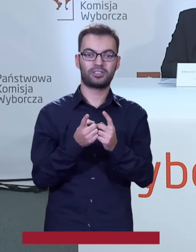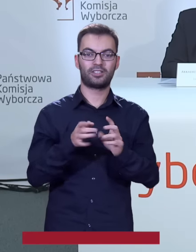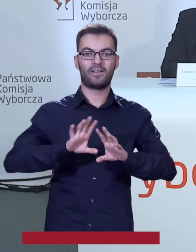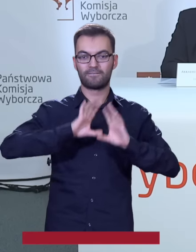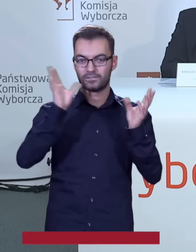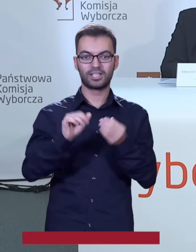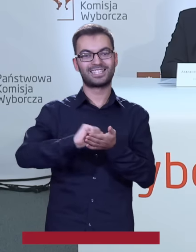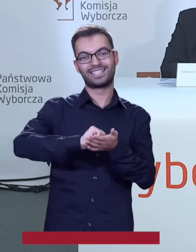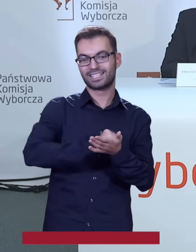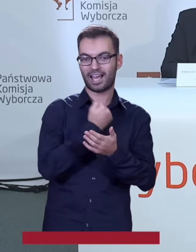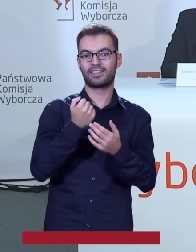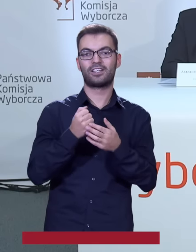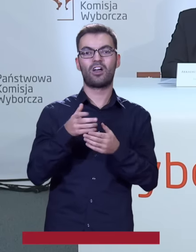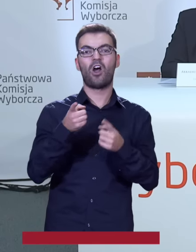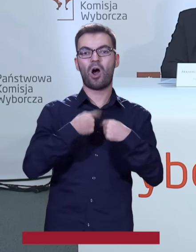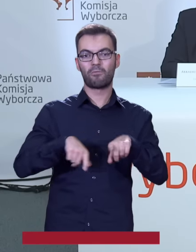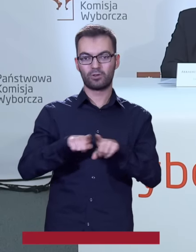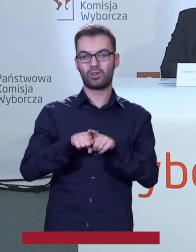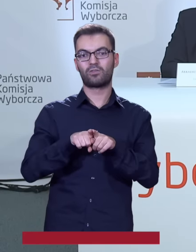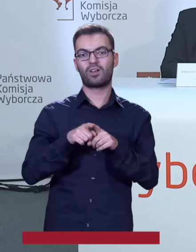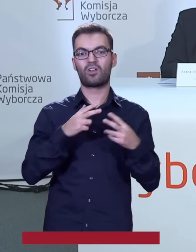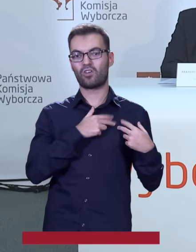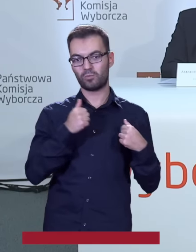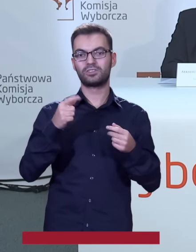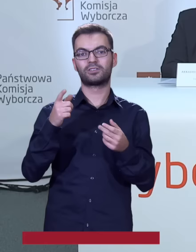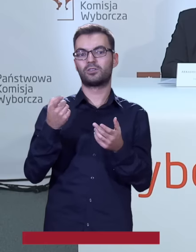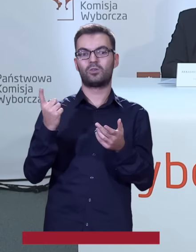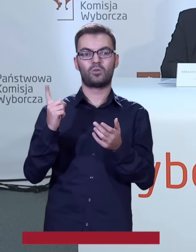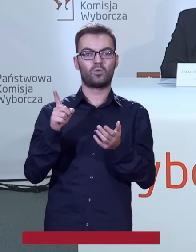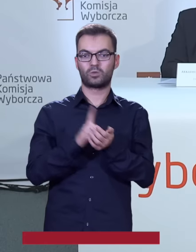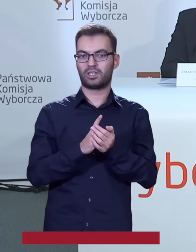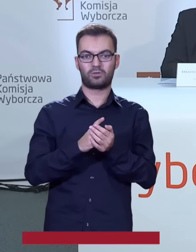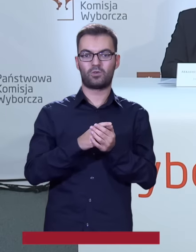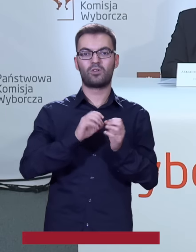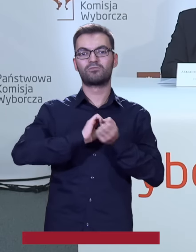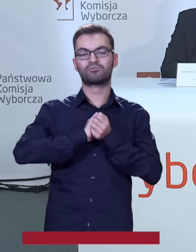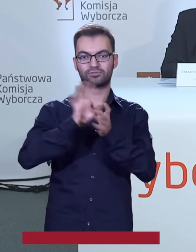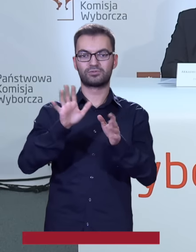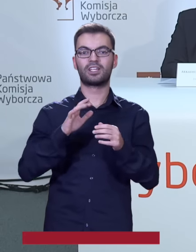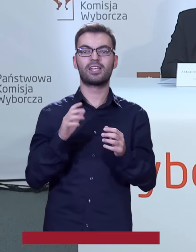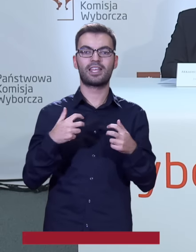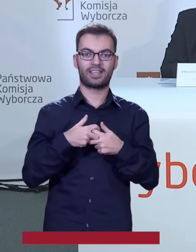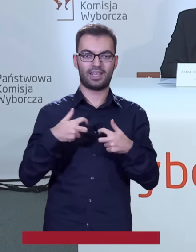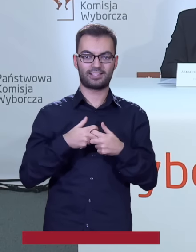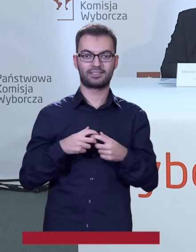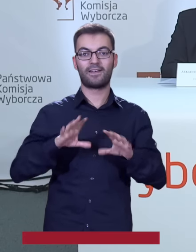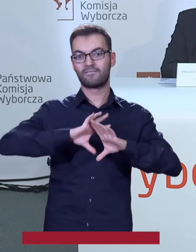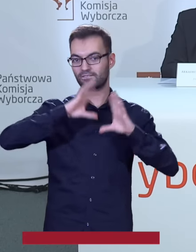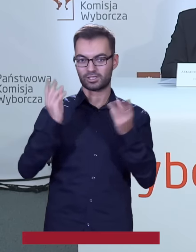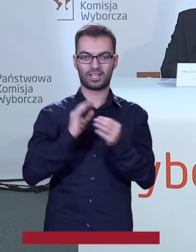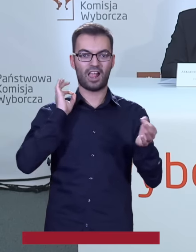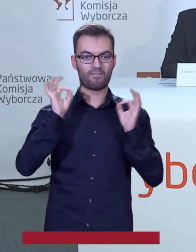skany protokołów obwodowych komisji znalazły się w internecie. Wszystkie dane